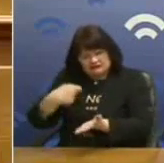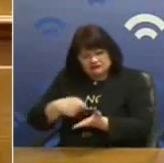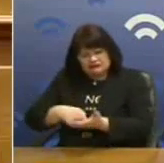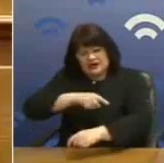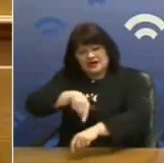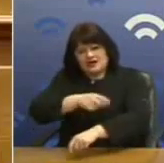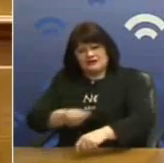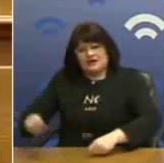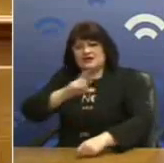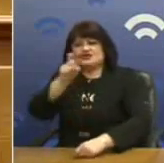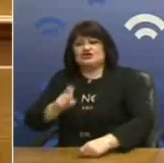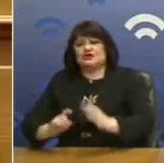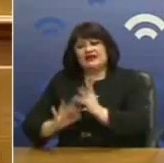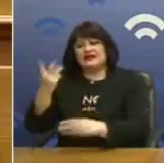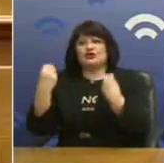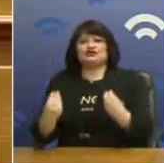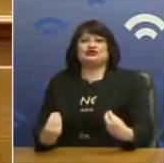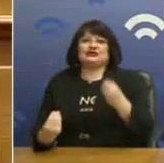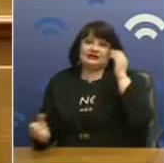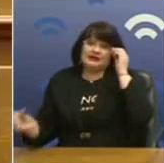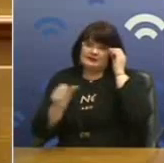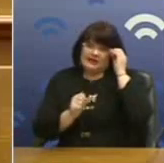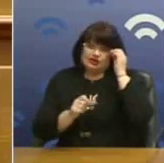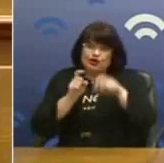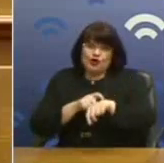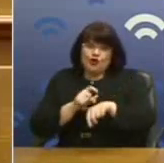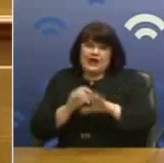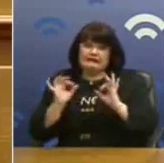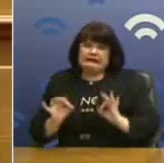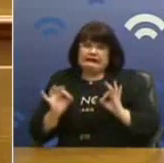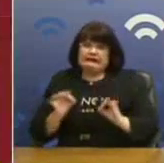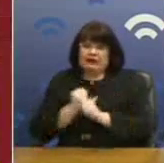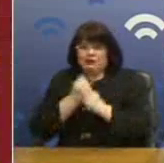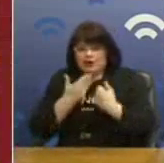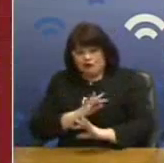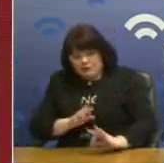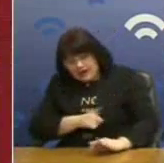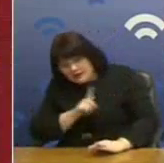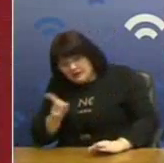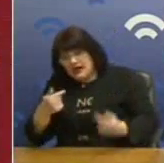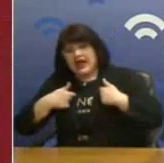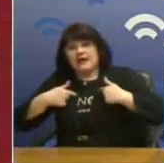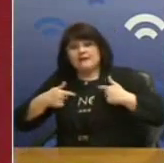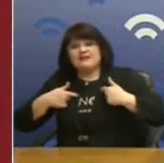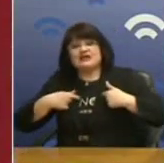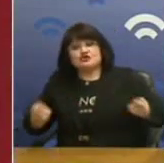τους να βελτιώνεται γιατί γυρνάγαν σπίτι τους στην ώρα τους. Αυτά συνέβησαν επί των ημερών μας, όσο και αν θέλετε να τα